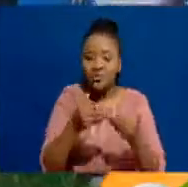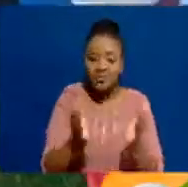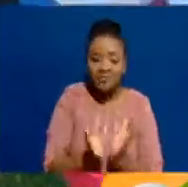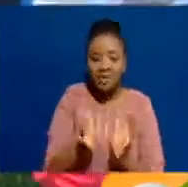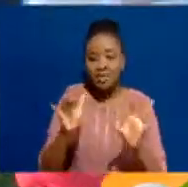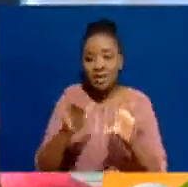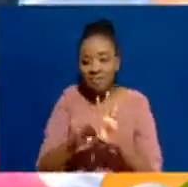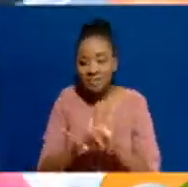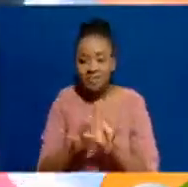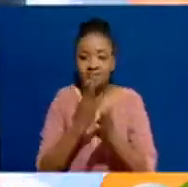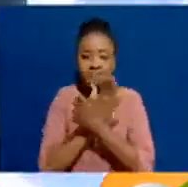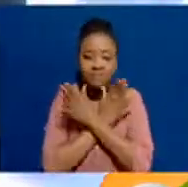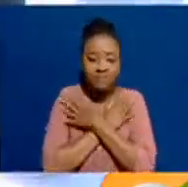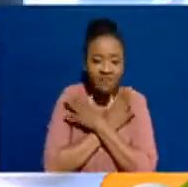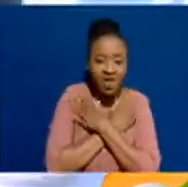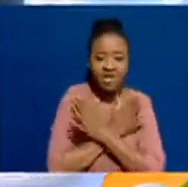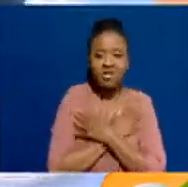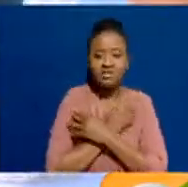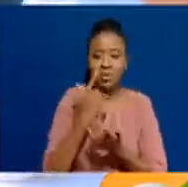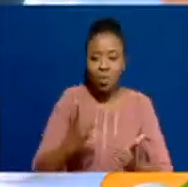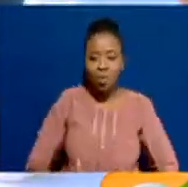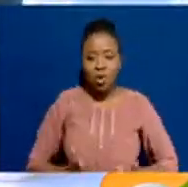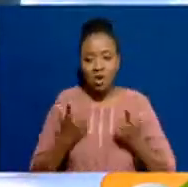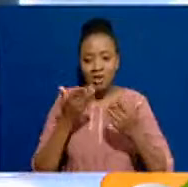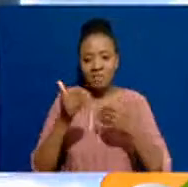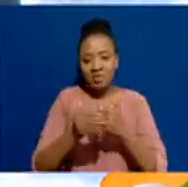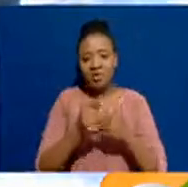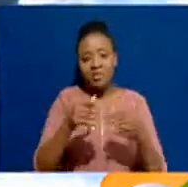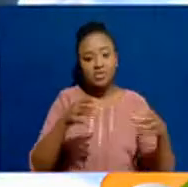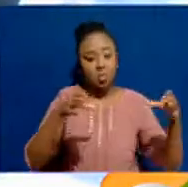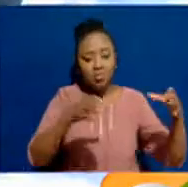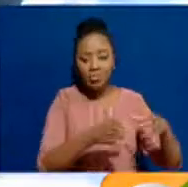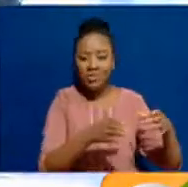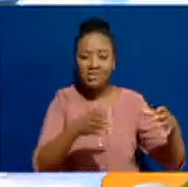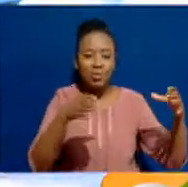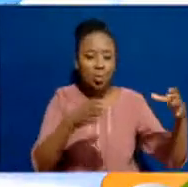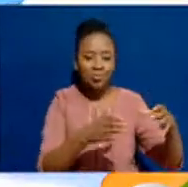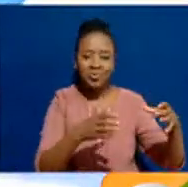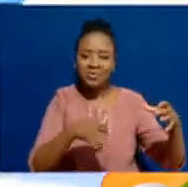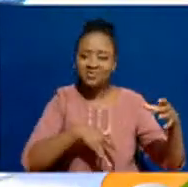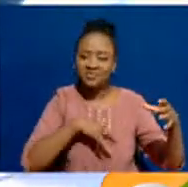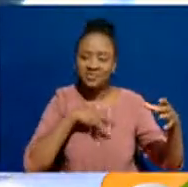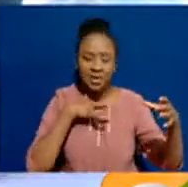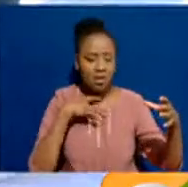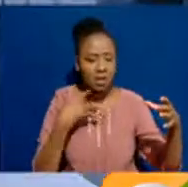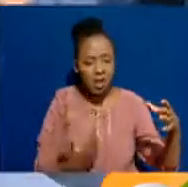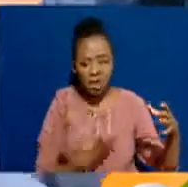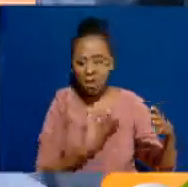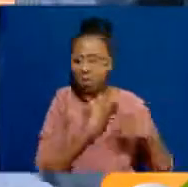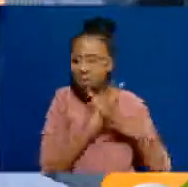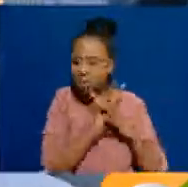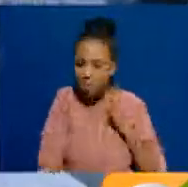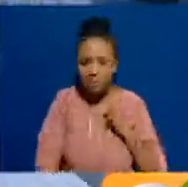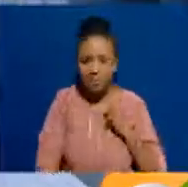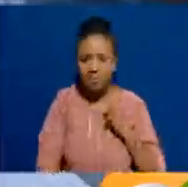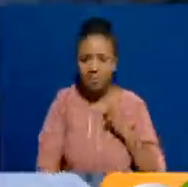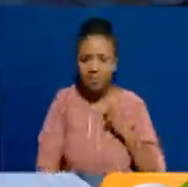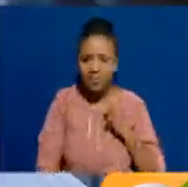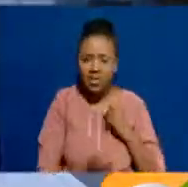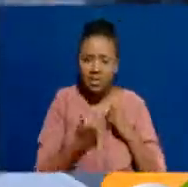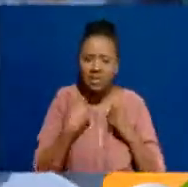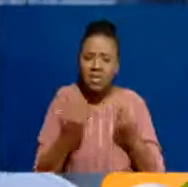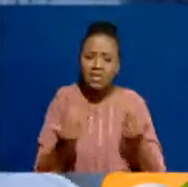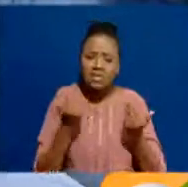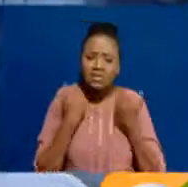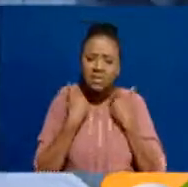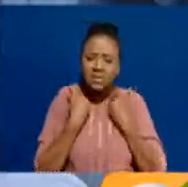wa jamii zinazoishi katika eneo hili. Jamii hii sasa ikisalia chini ya wingu la huzuni. Kwa nimelala, nikaenda